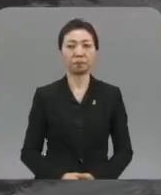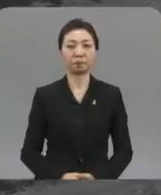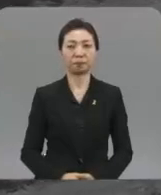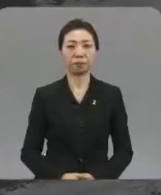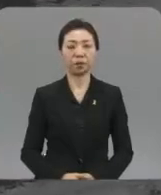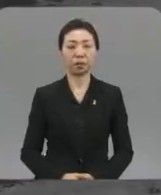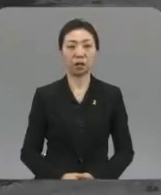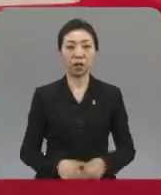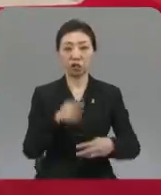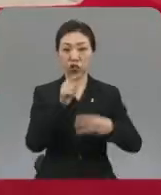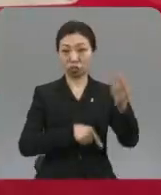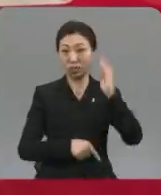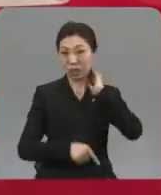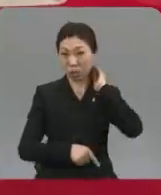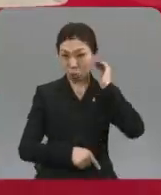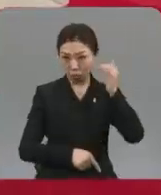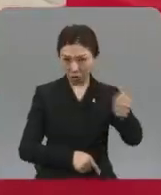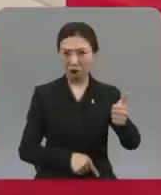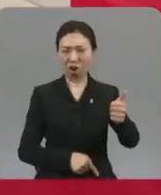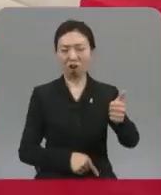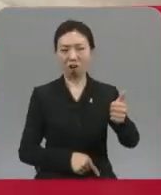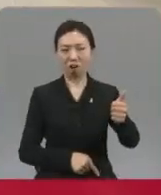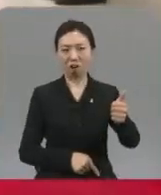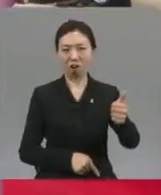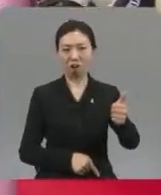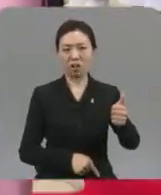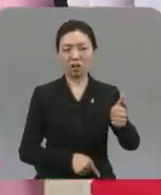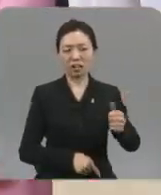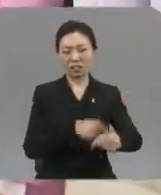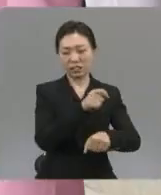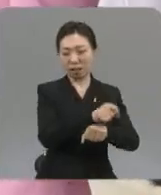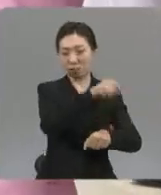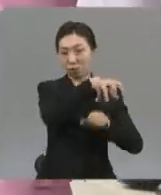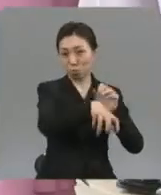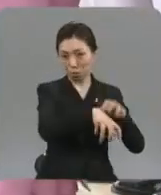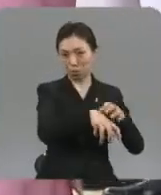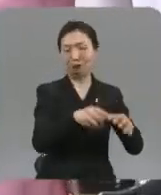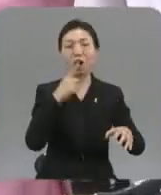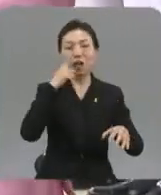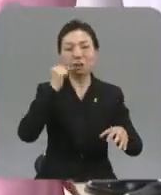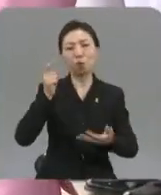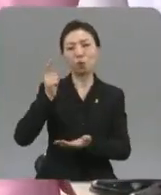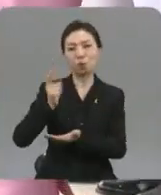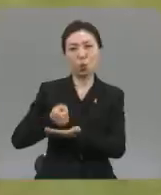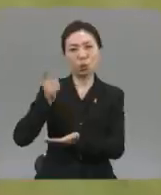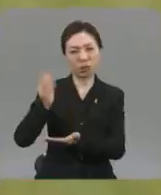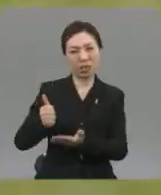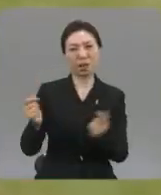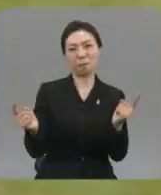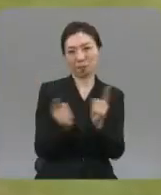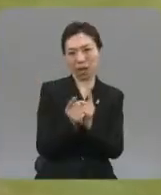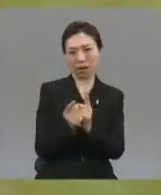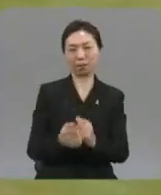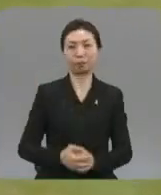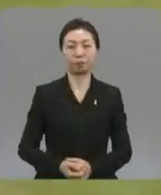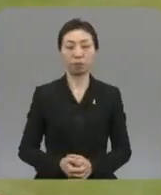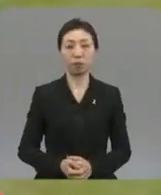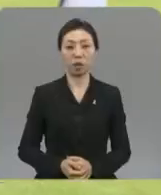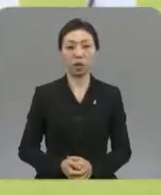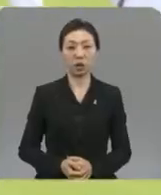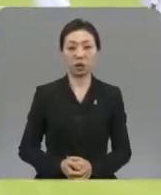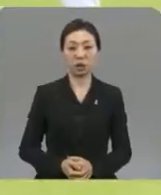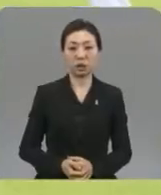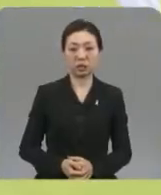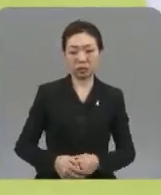le président sud-coréen est le premier ministre japonais sont convenus d'élargir la coopération bilatérale dans tous les domaines lors du sommet Séoul